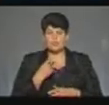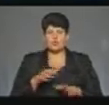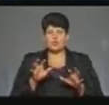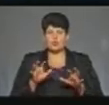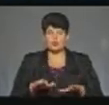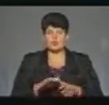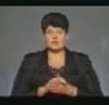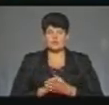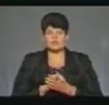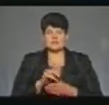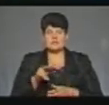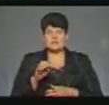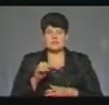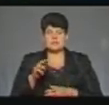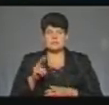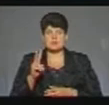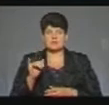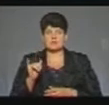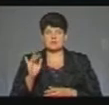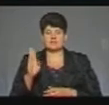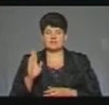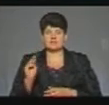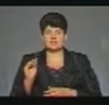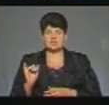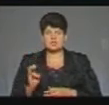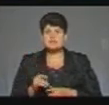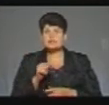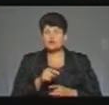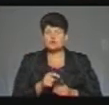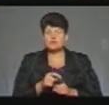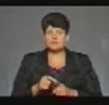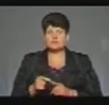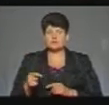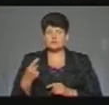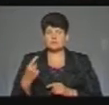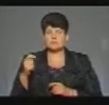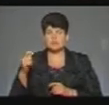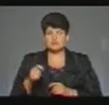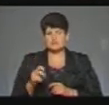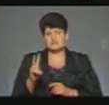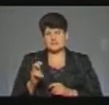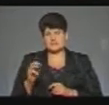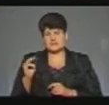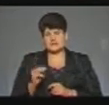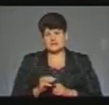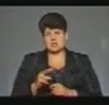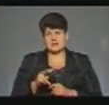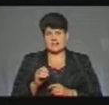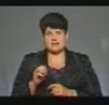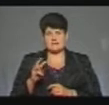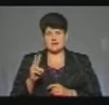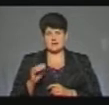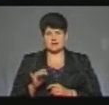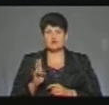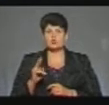«Лемківщина» Олександр Венгринович. За його словами, на Тернопільщину приїхало близько 200 тисяч лемків. Хто